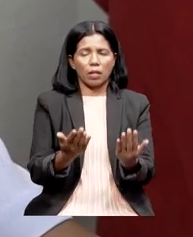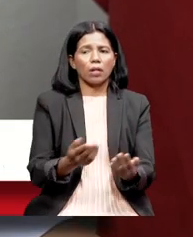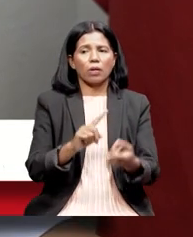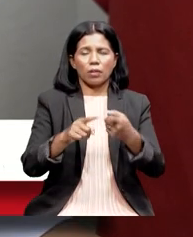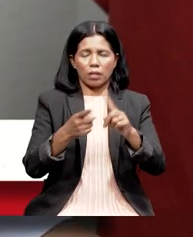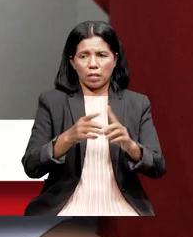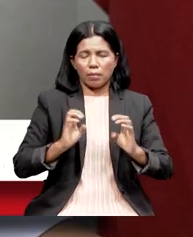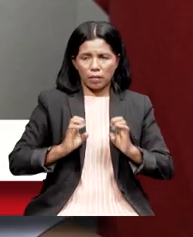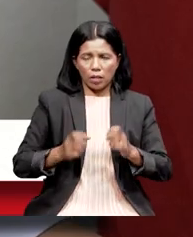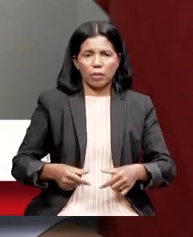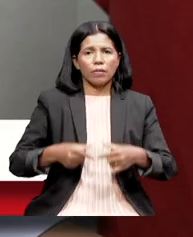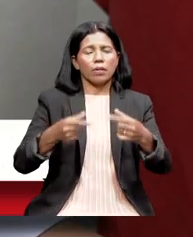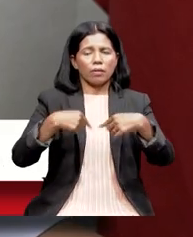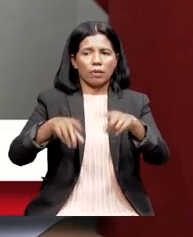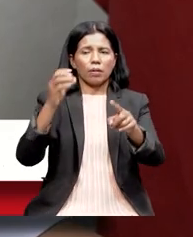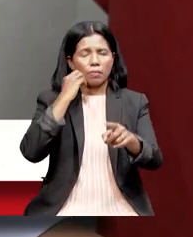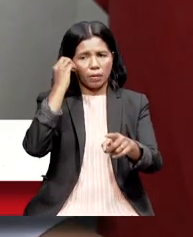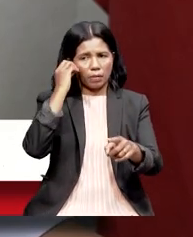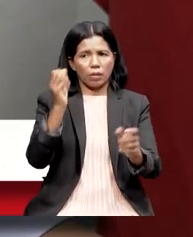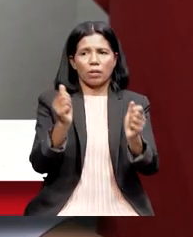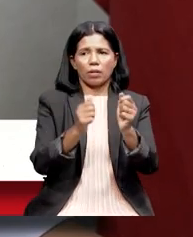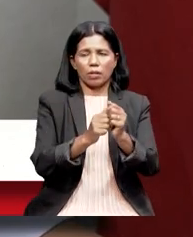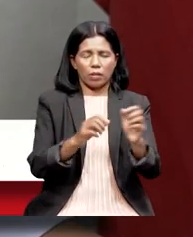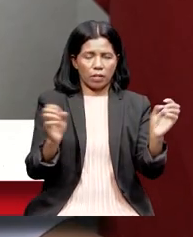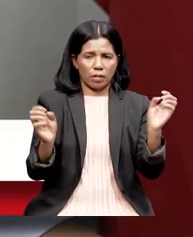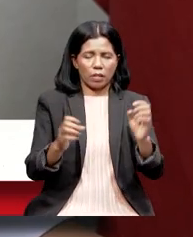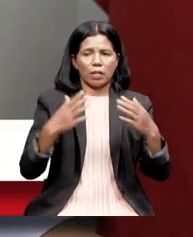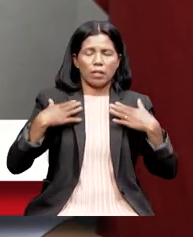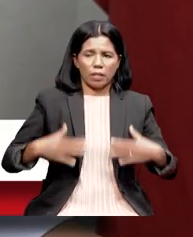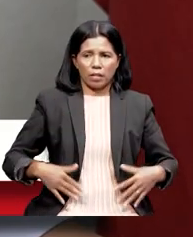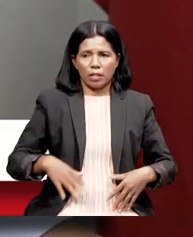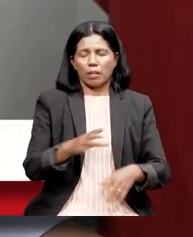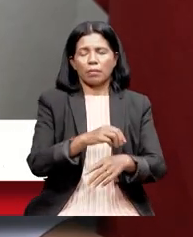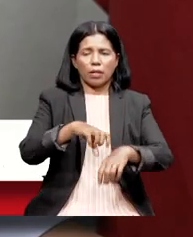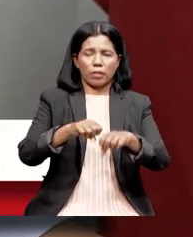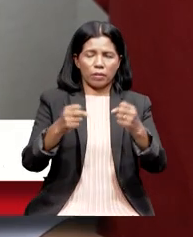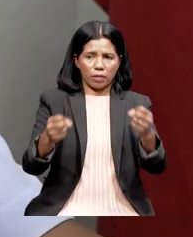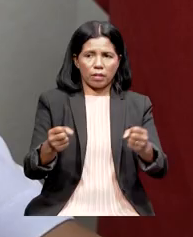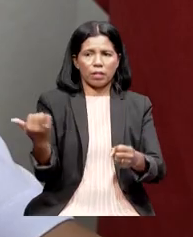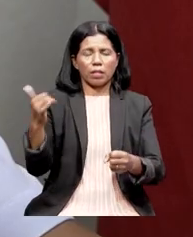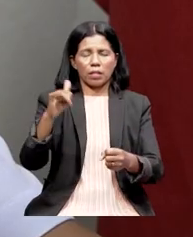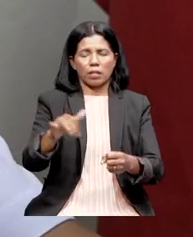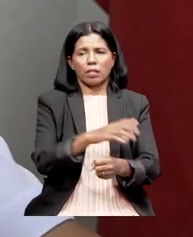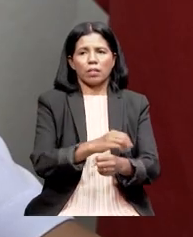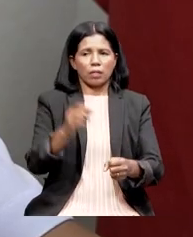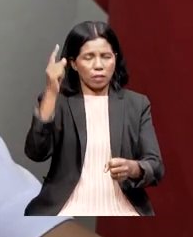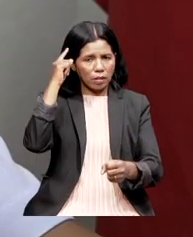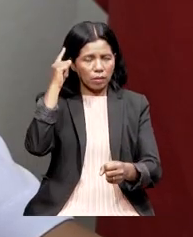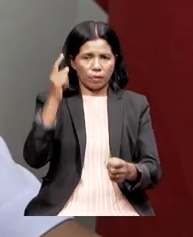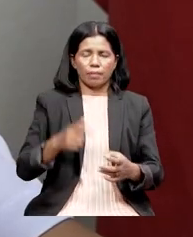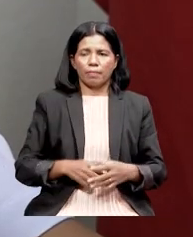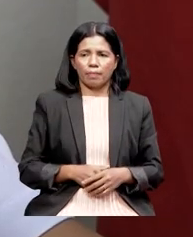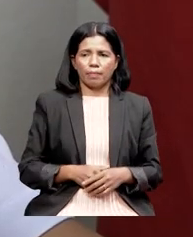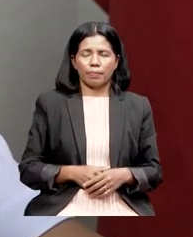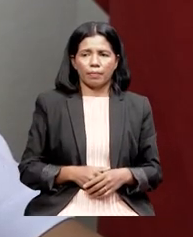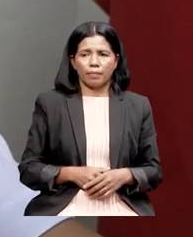emergensi harete fofila, dan balu maene hodet la sera saung he isi, balu ka tohar, balu nebe mihe pangkara makasi ulu.